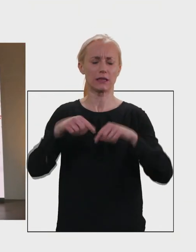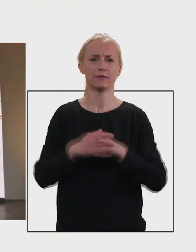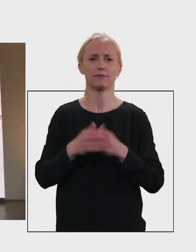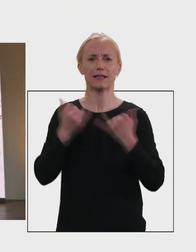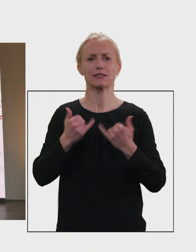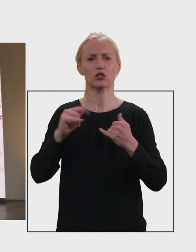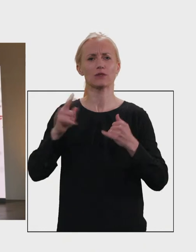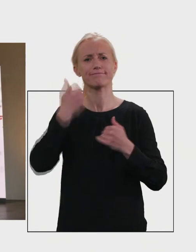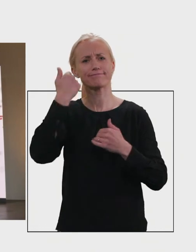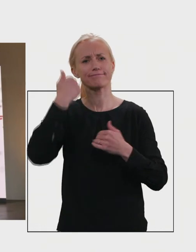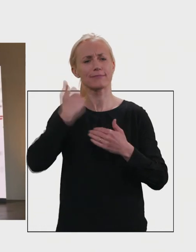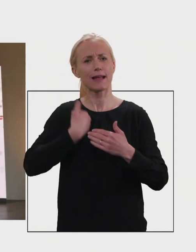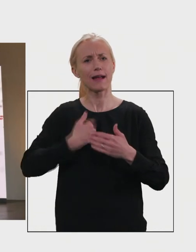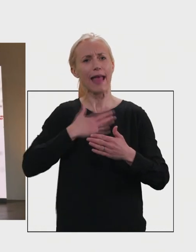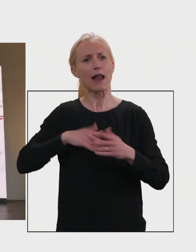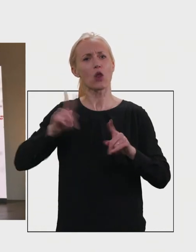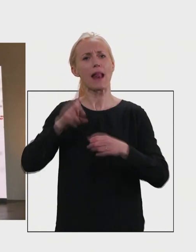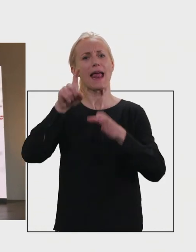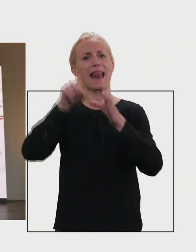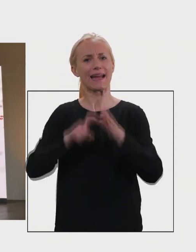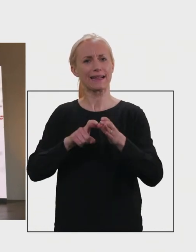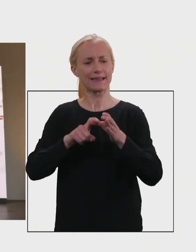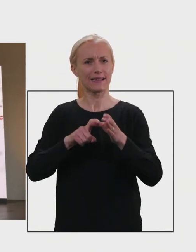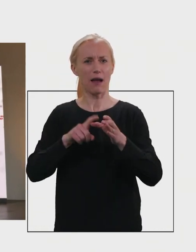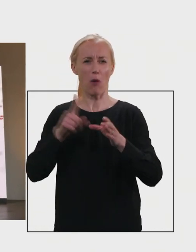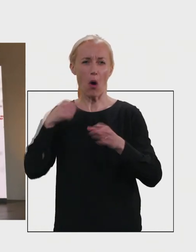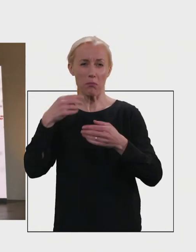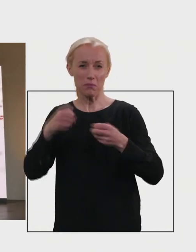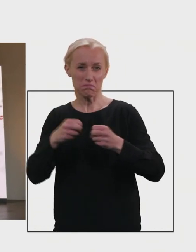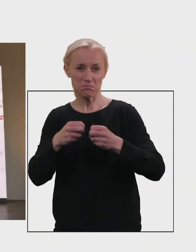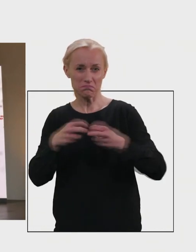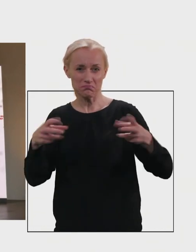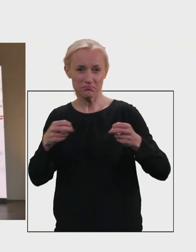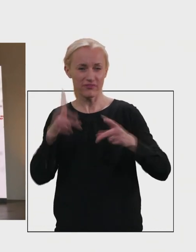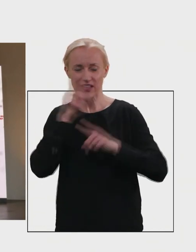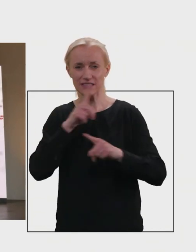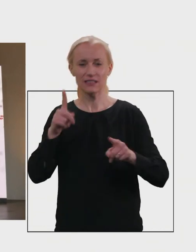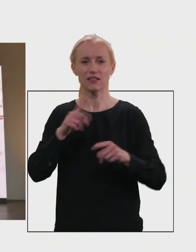den Link. Ich weiß nicht, ob wir es schaffen, ihn sogar auch noch einzublenden an dieser Stelle.